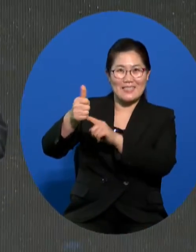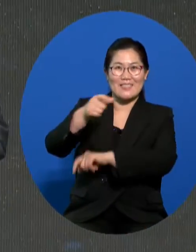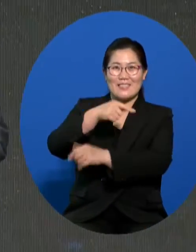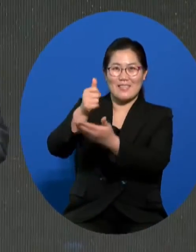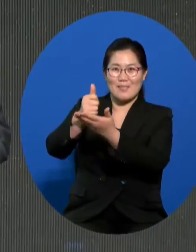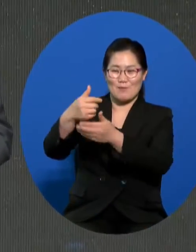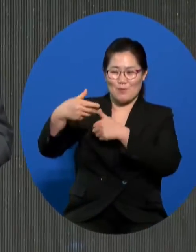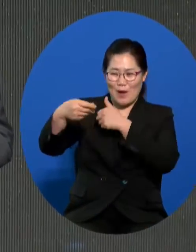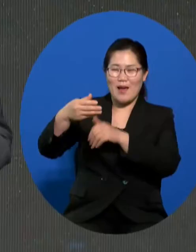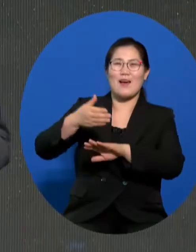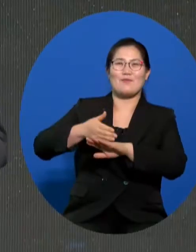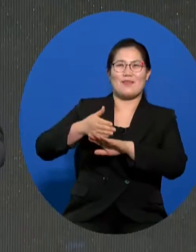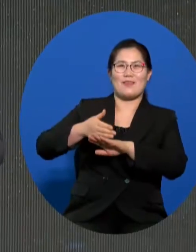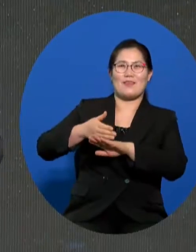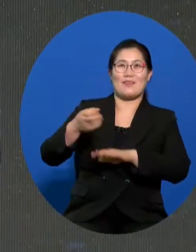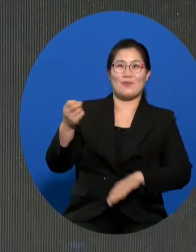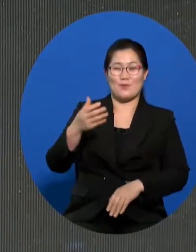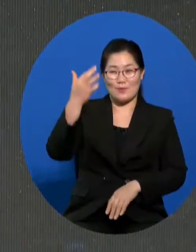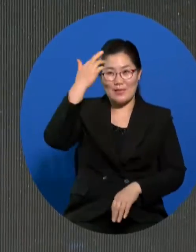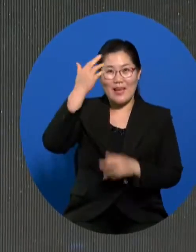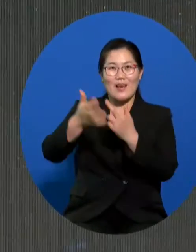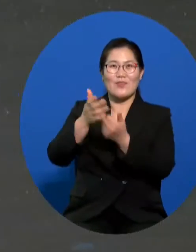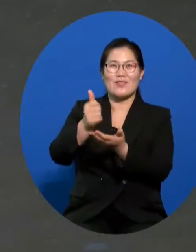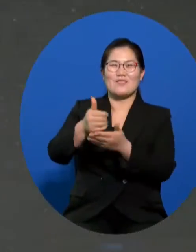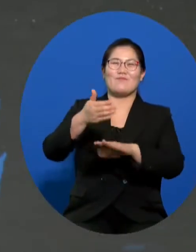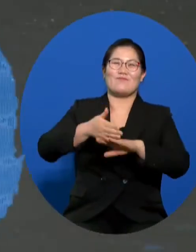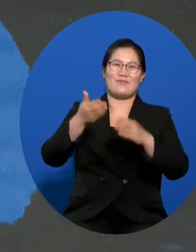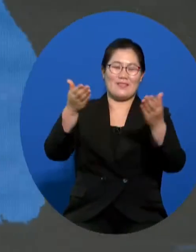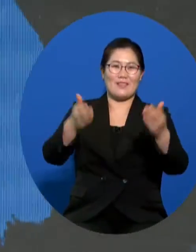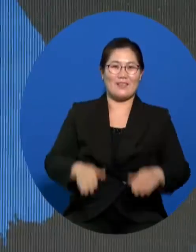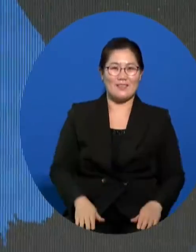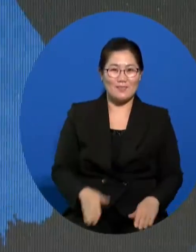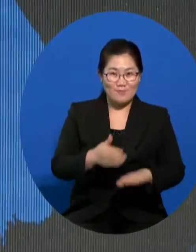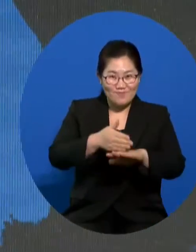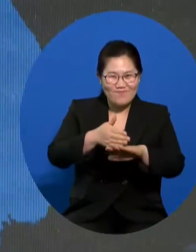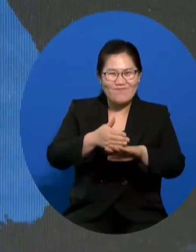최문승 강원도 지사님께 진심으로 감사를 드립니다. 고맙습니다.